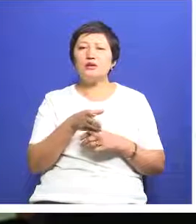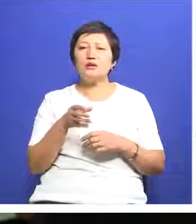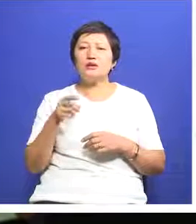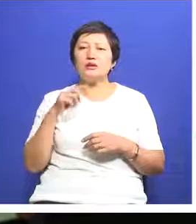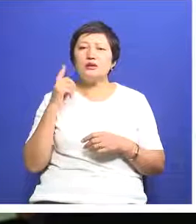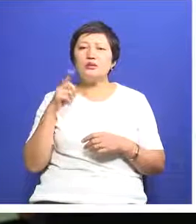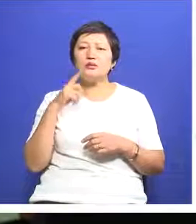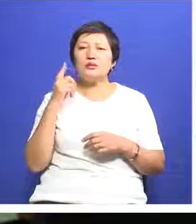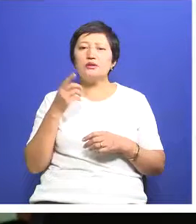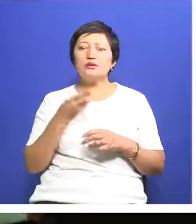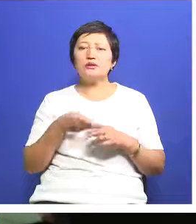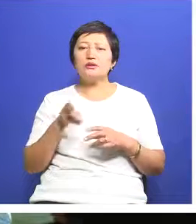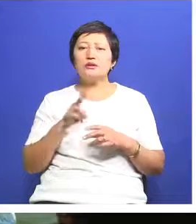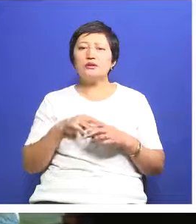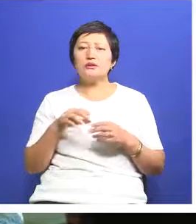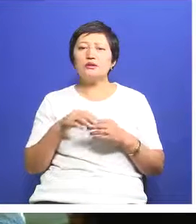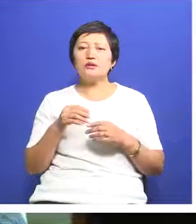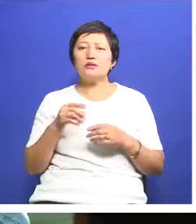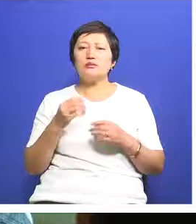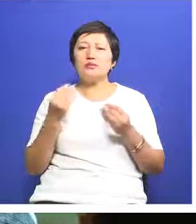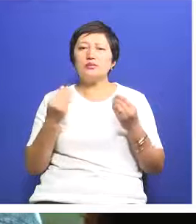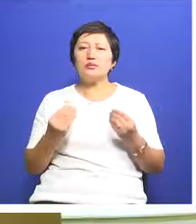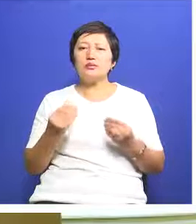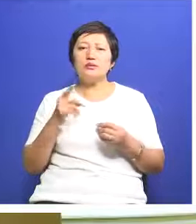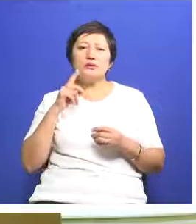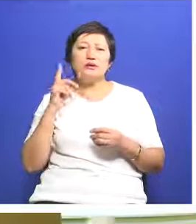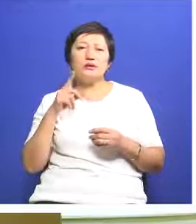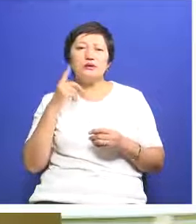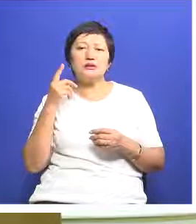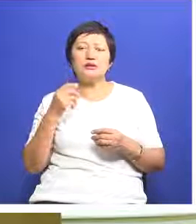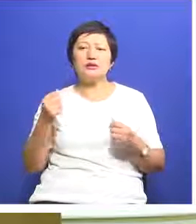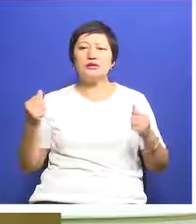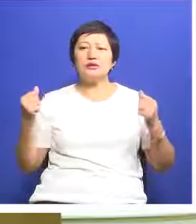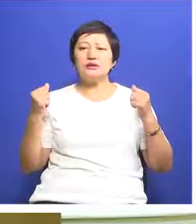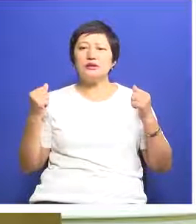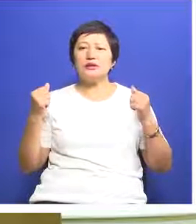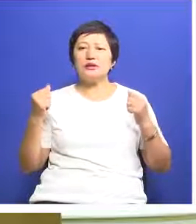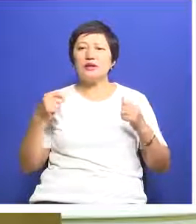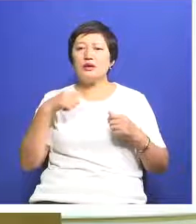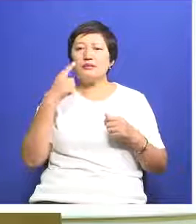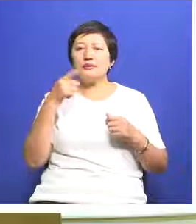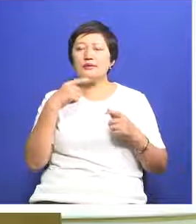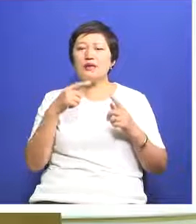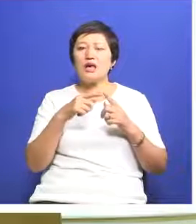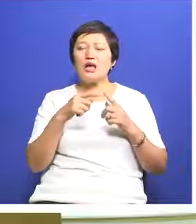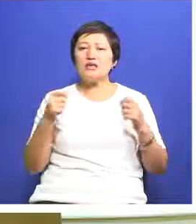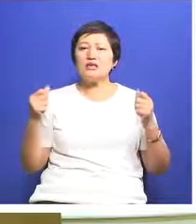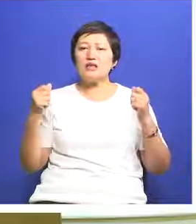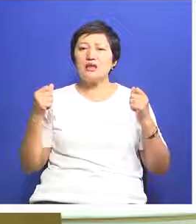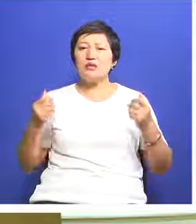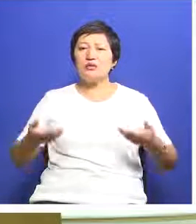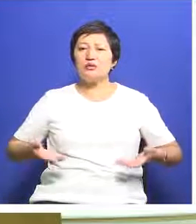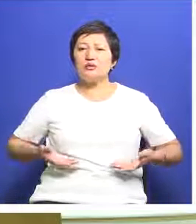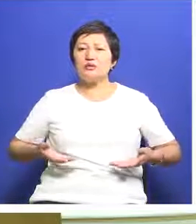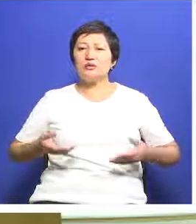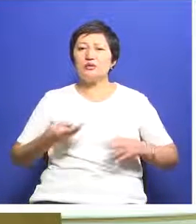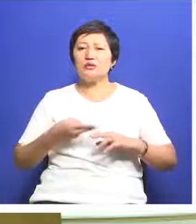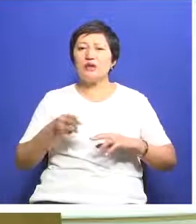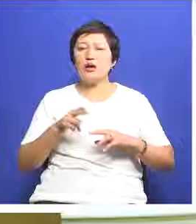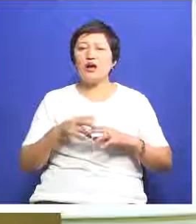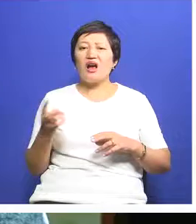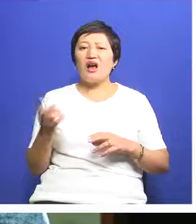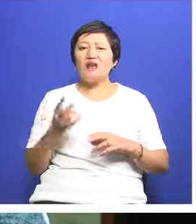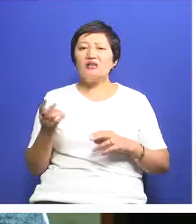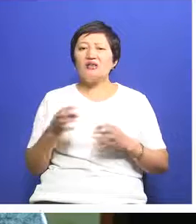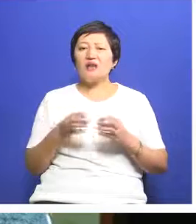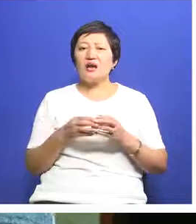жастар. Жалпы бүгінгі жастың дені сау болып қалыптасу үшін әрине салауатты өмір салтын ұстану қажет